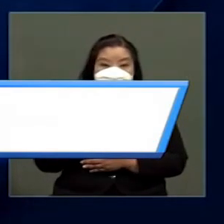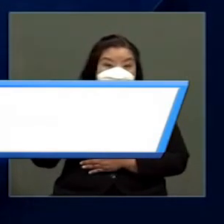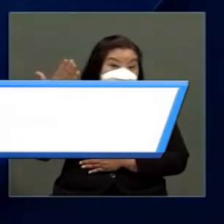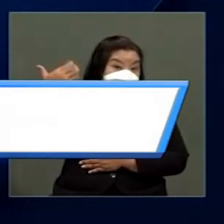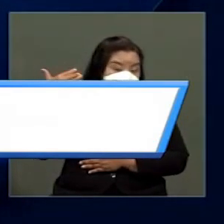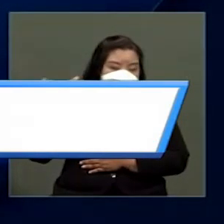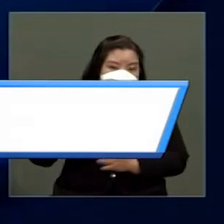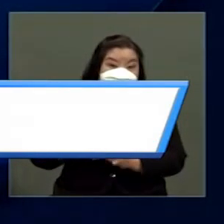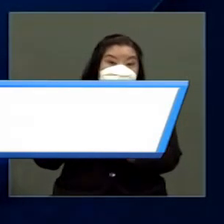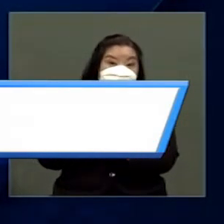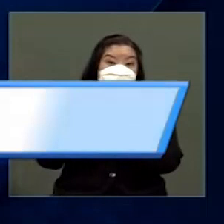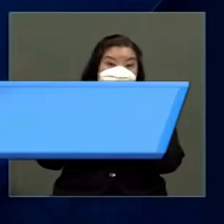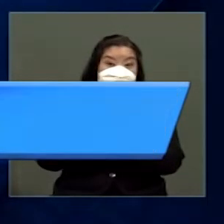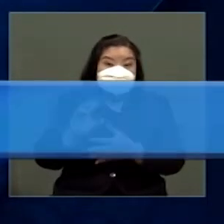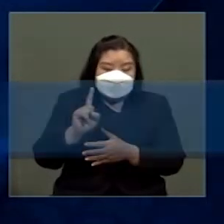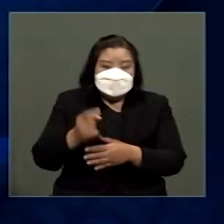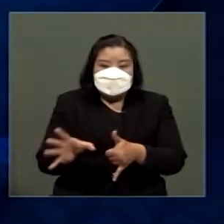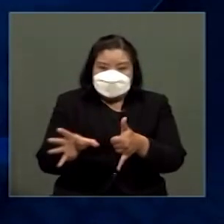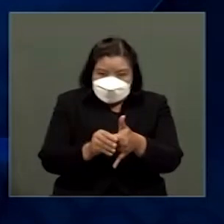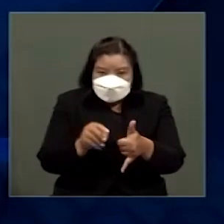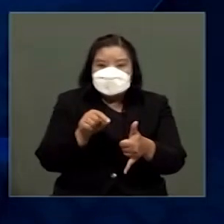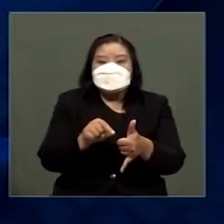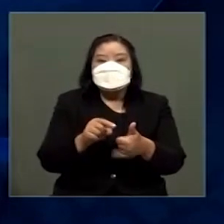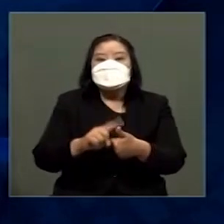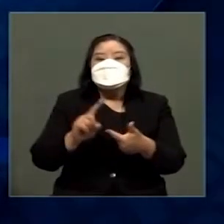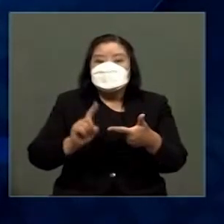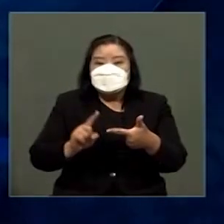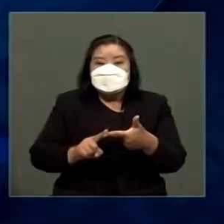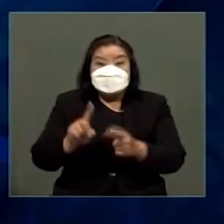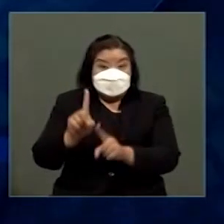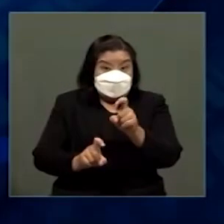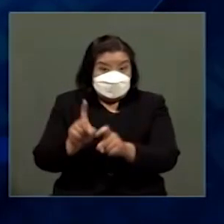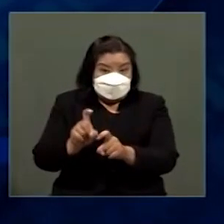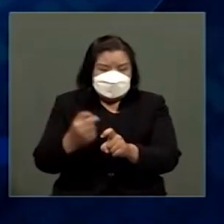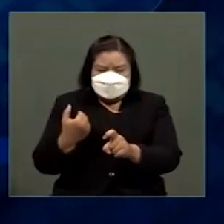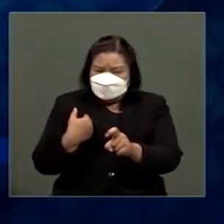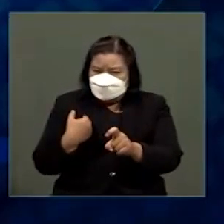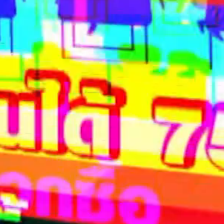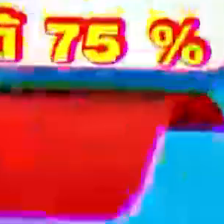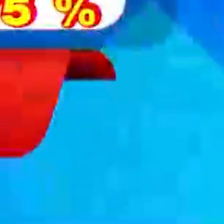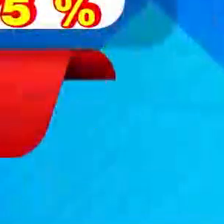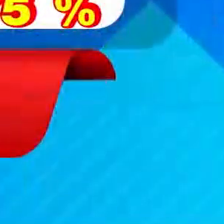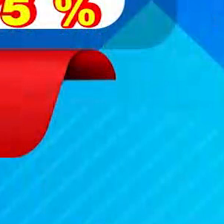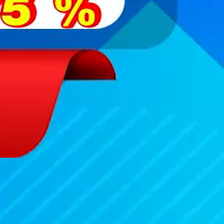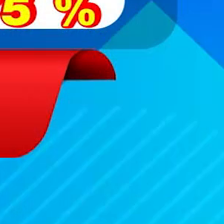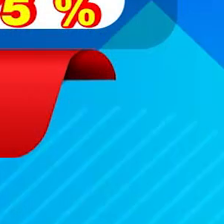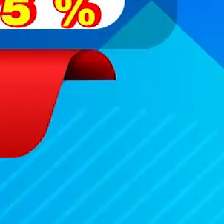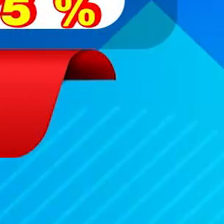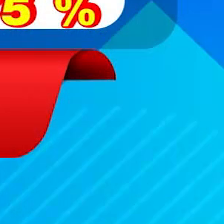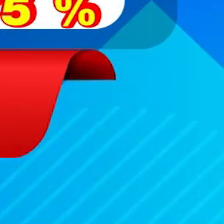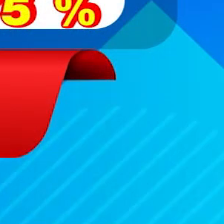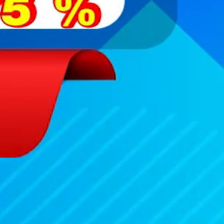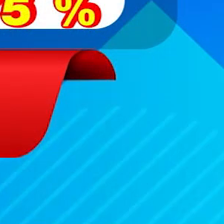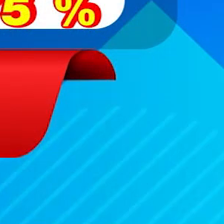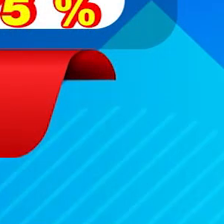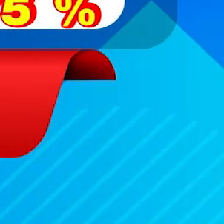สรวมไปถึงผู้ใช้บริการที่จะมาด้วยถ้าไม่มีคุณต้องมีการตรวจ ATK เปิดกิจการกิจกรรมส